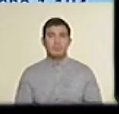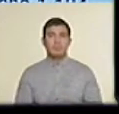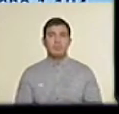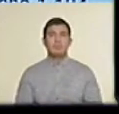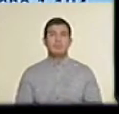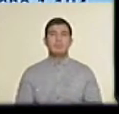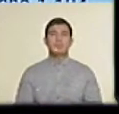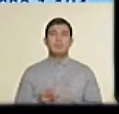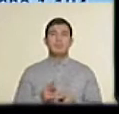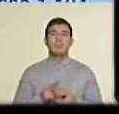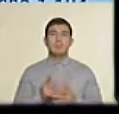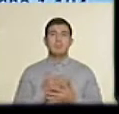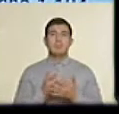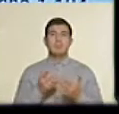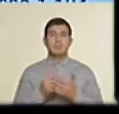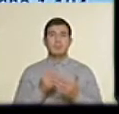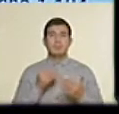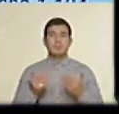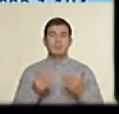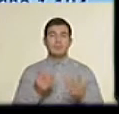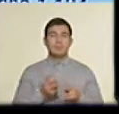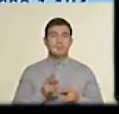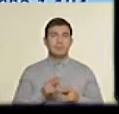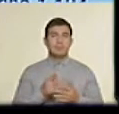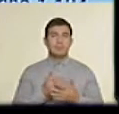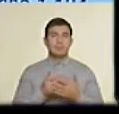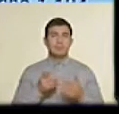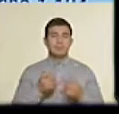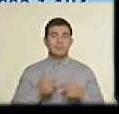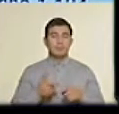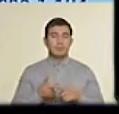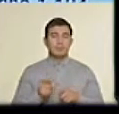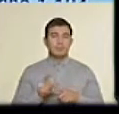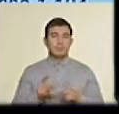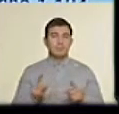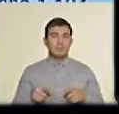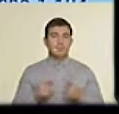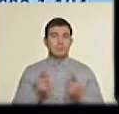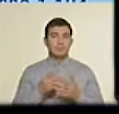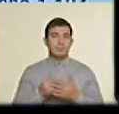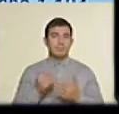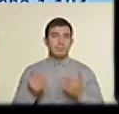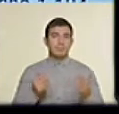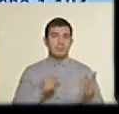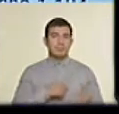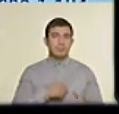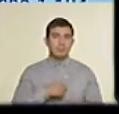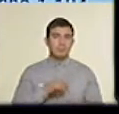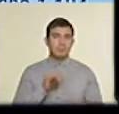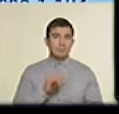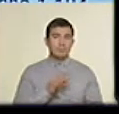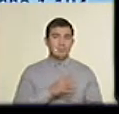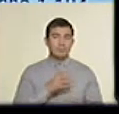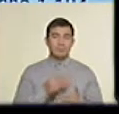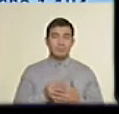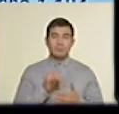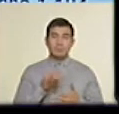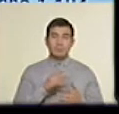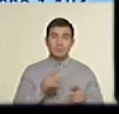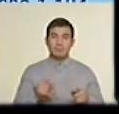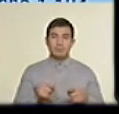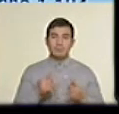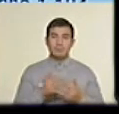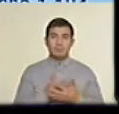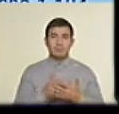Sayyohlik turizmi dunyo iqtisodiyotining eng jadal rivojlanayotgan sohalaridan biri hisoblanadi. Uning rivojlanib borishi